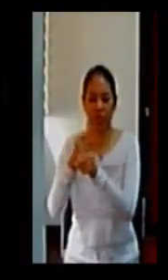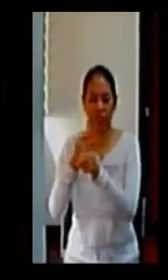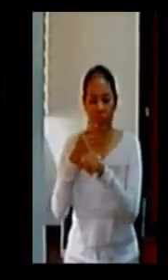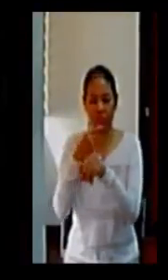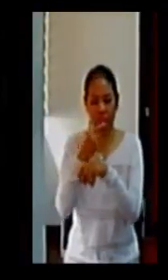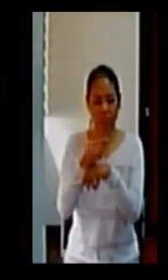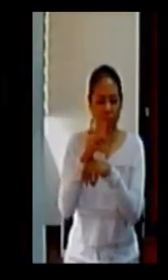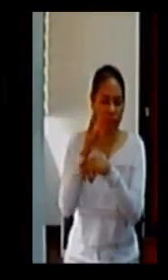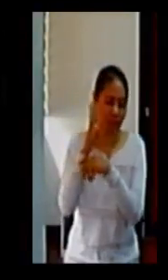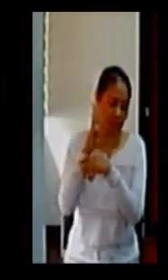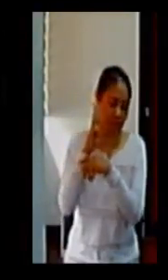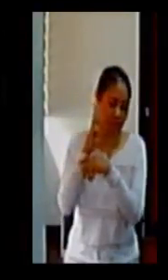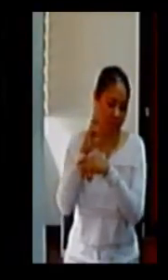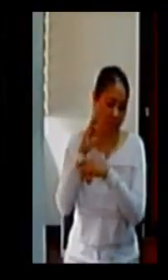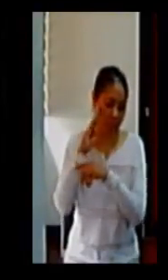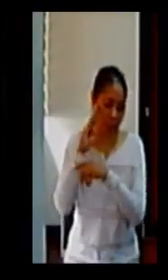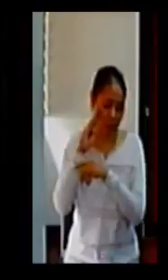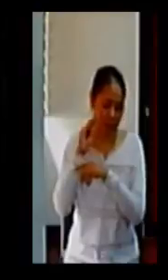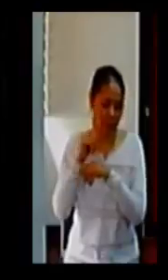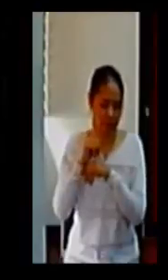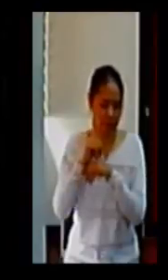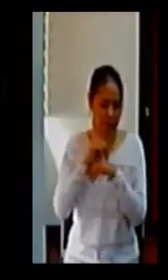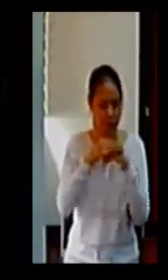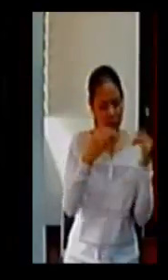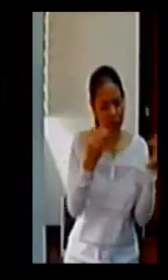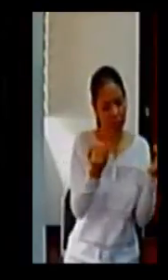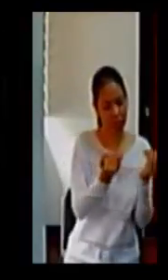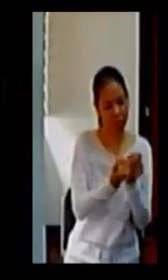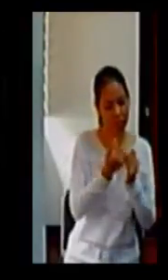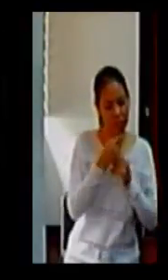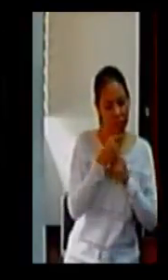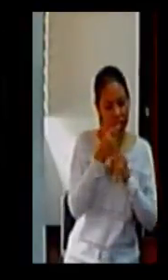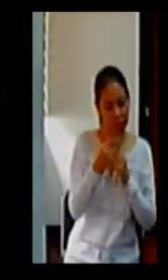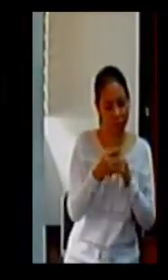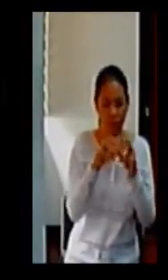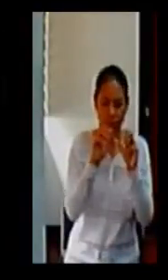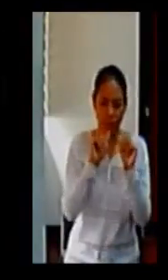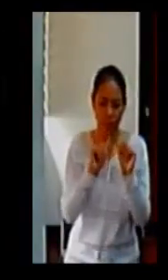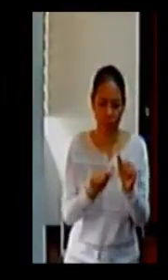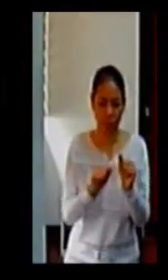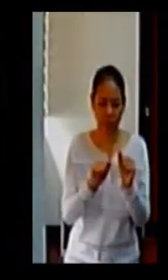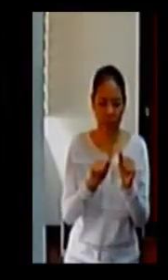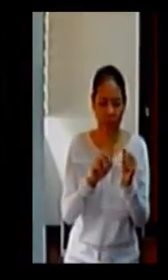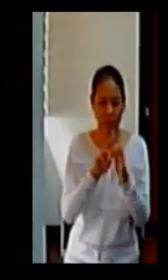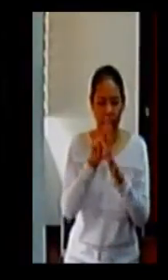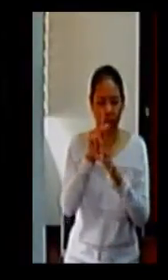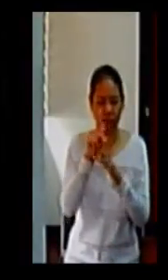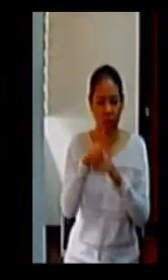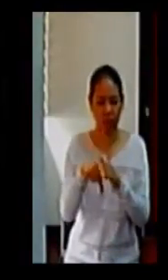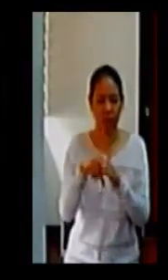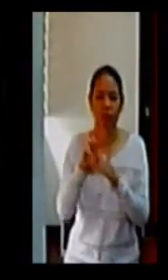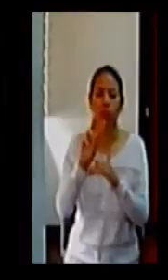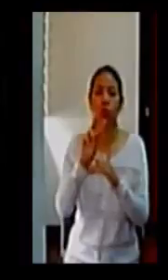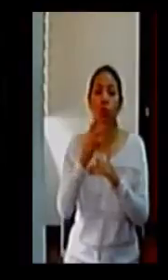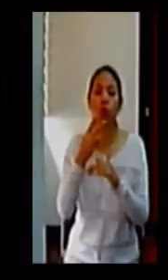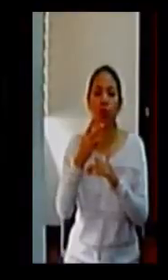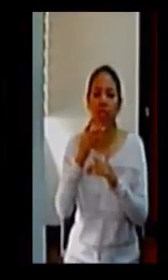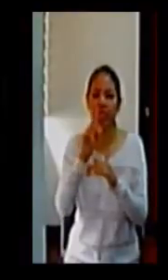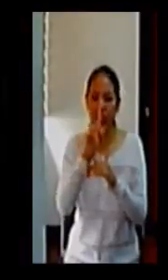is, nung inintroduce to, sinabi na rin, you can plant that twice a year. So yun yung